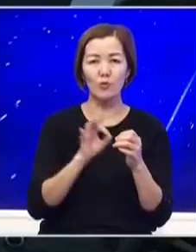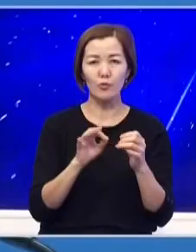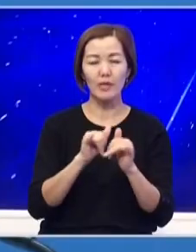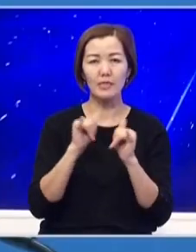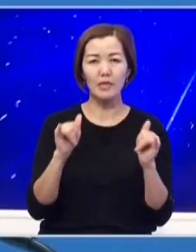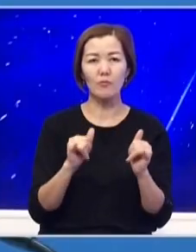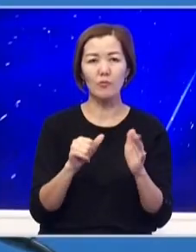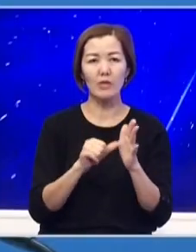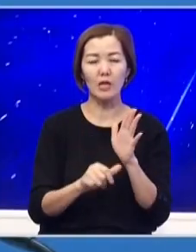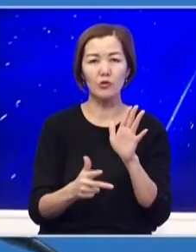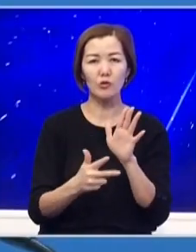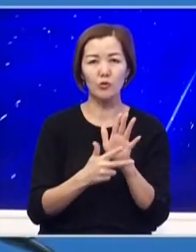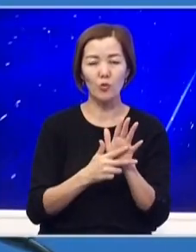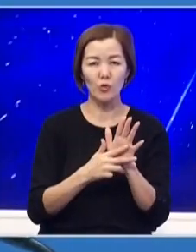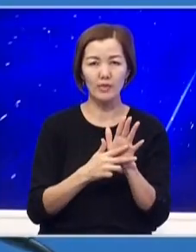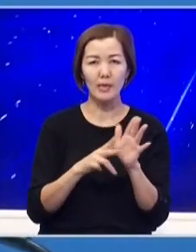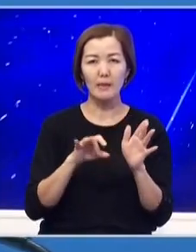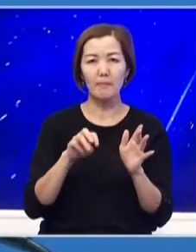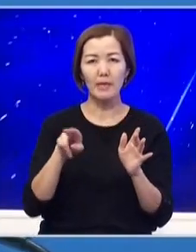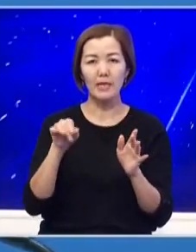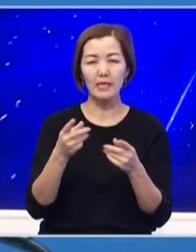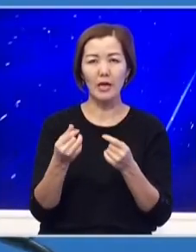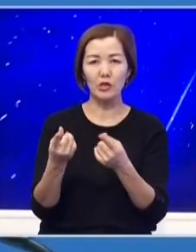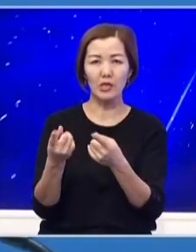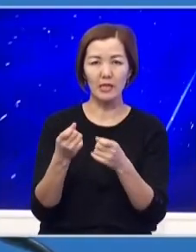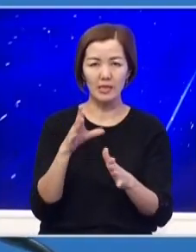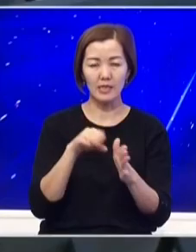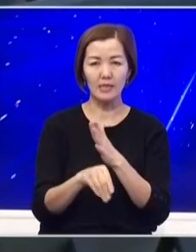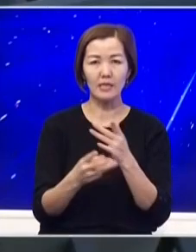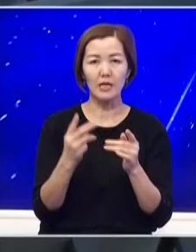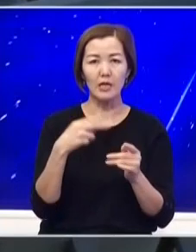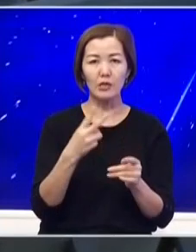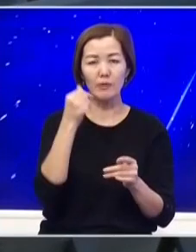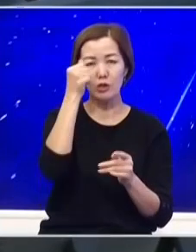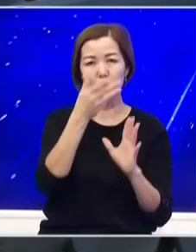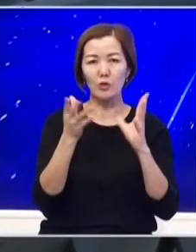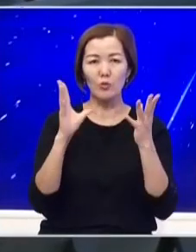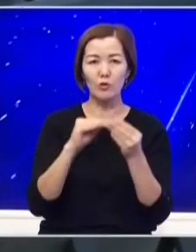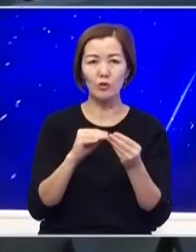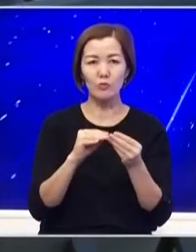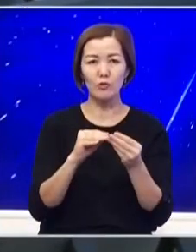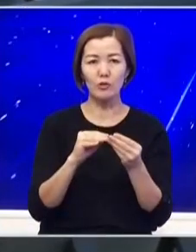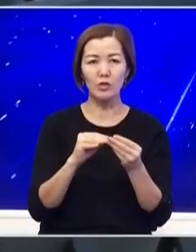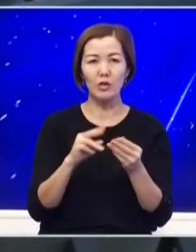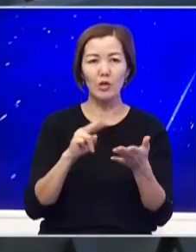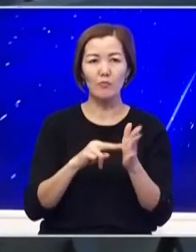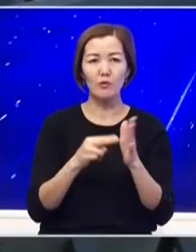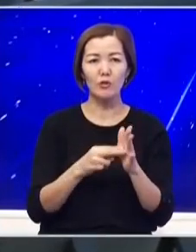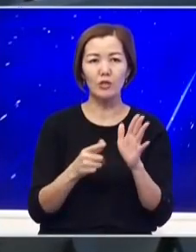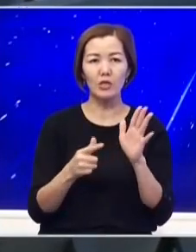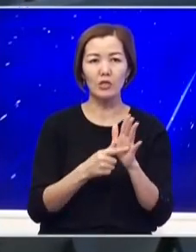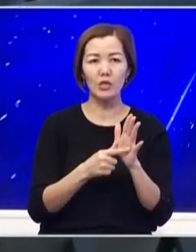өсіммен 609 миллиард теңгеден астам инвестиция тартылды. 2022 жылдың қорытындысы бойынша бюджетке